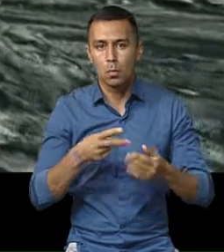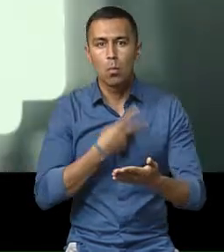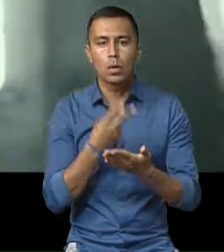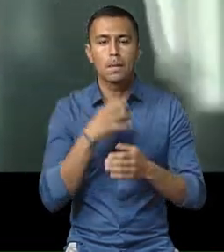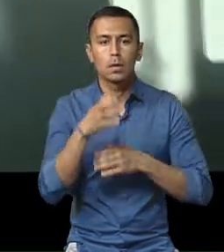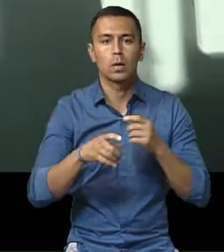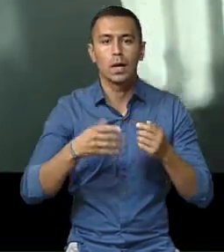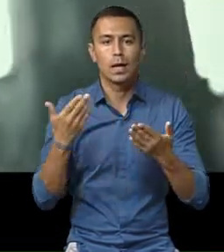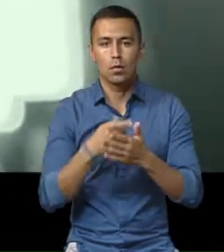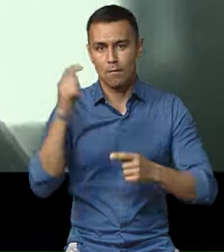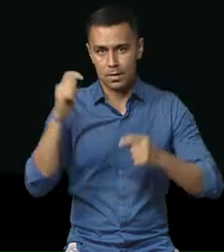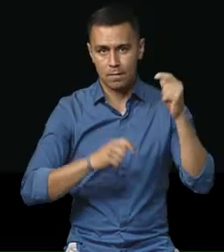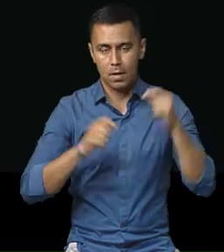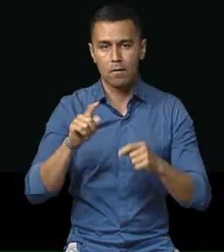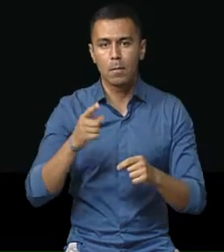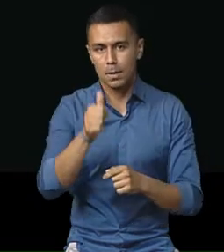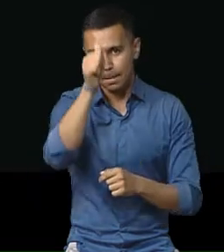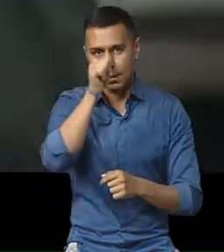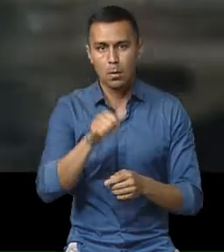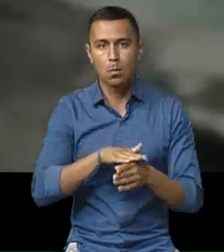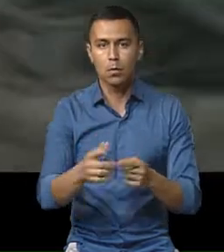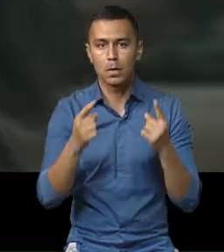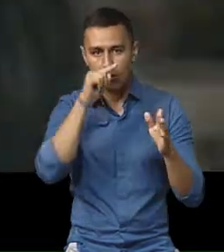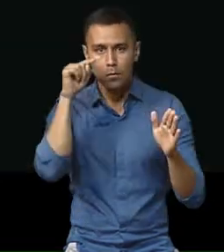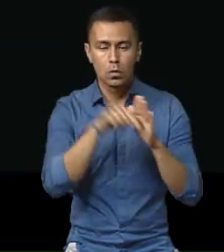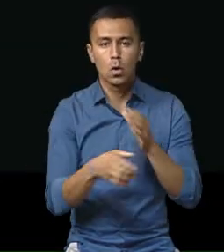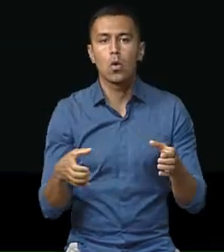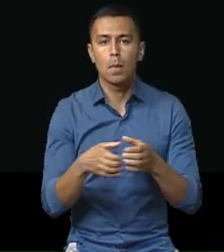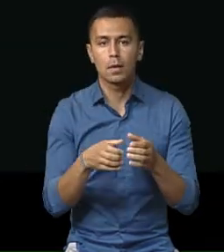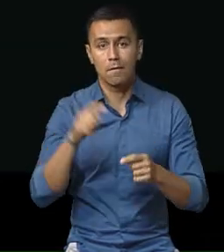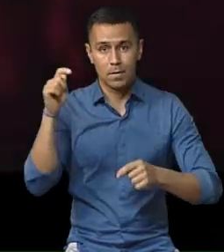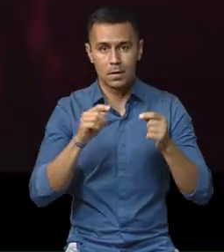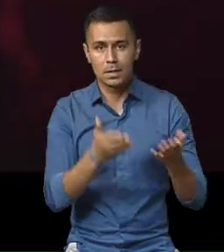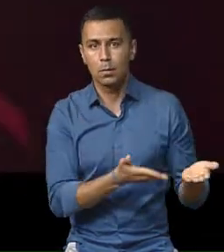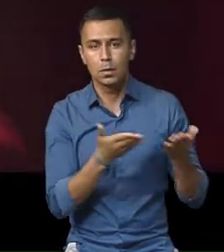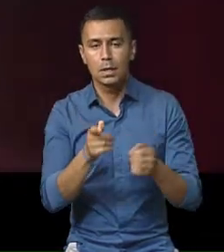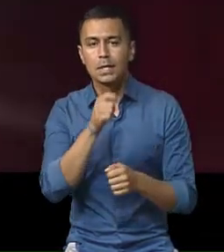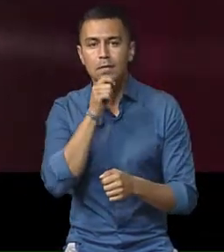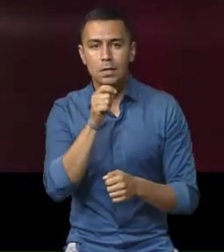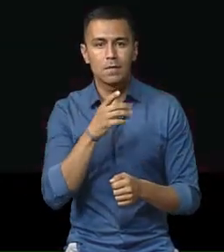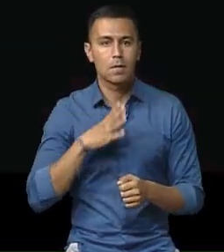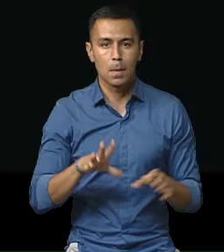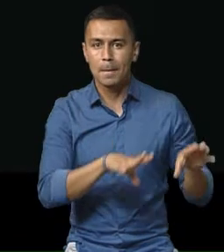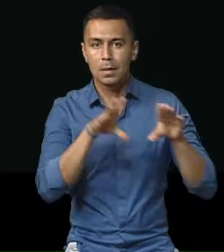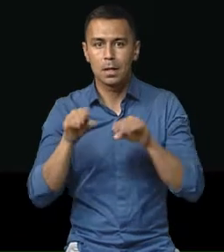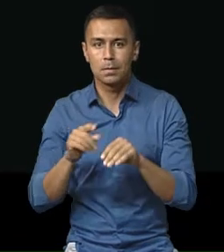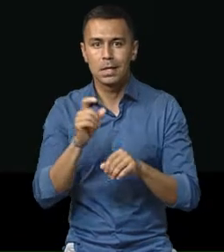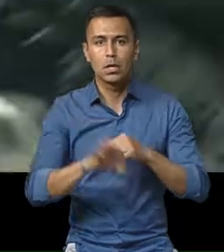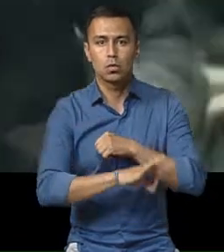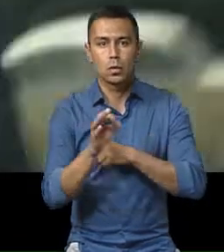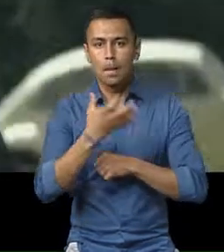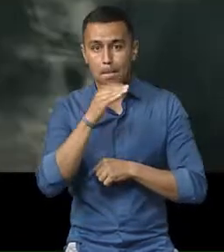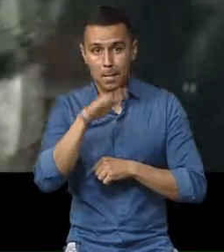міжнародного кінофестивалю «Бруківка». В перші місяці повномасштабного вторгнення команда «Фесту» записувала інтерв'ю з вимушеними переселенцями зі Сходу і